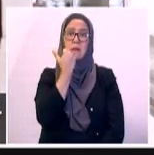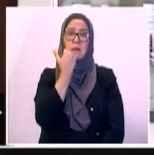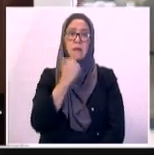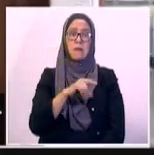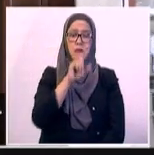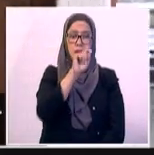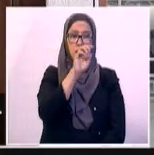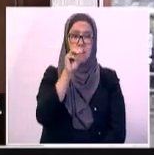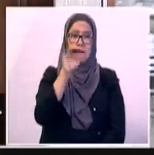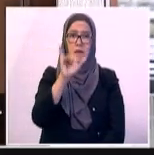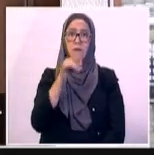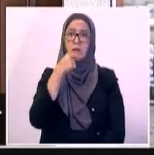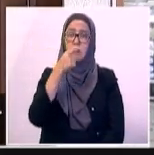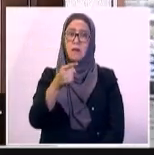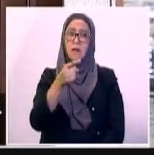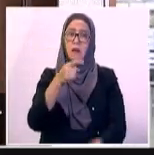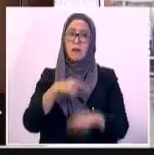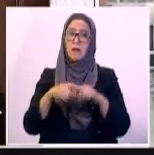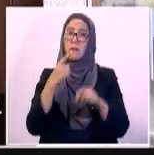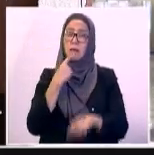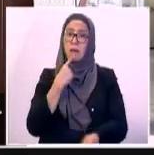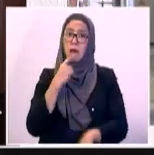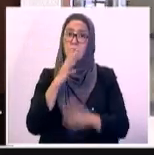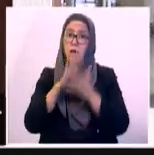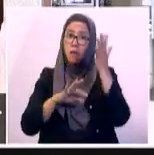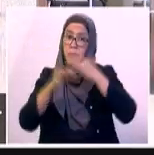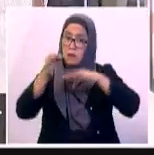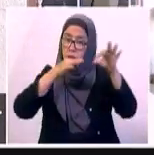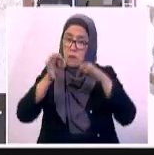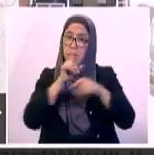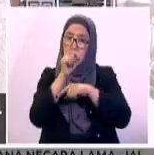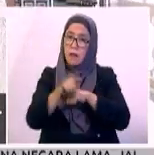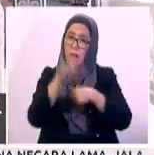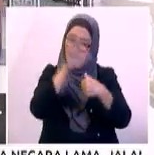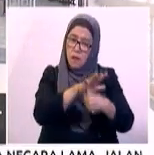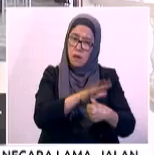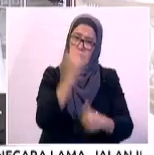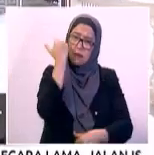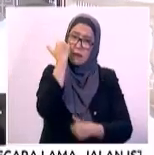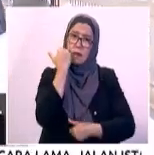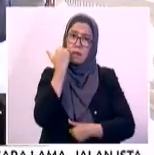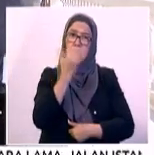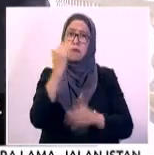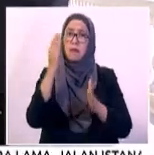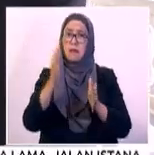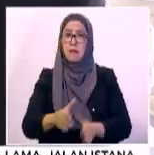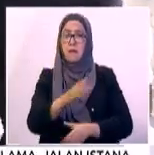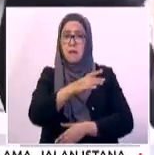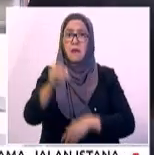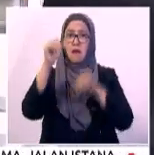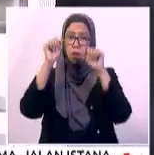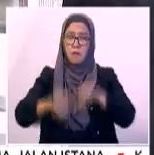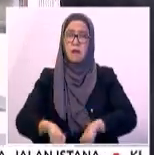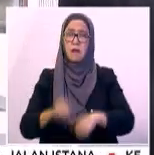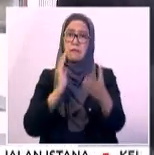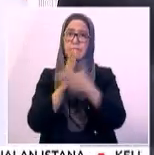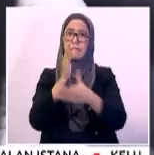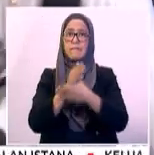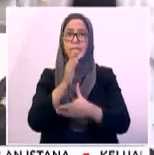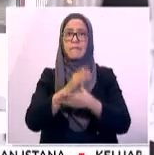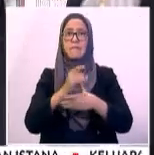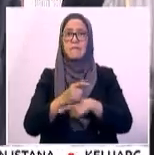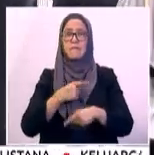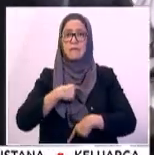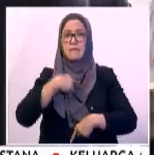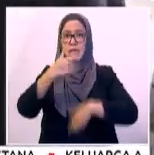dibuat Tan Sri Syafie ketika itu menyinggung perasaan, menghina hakim dan boleh menjejaskan pelaksanaan keadilan dan keyakinan orang